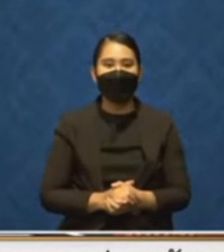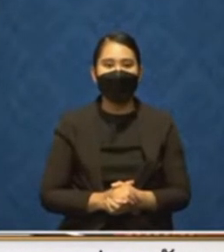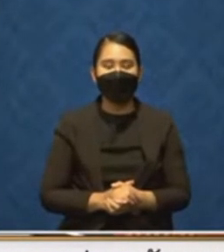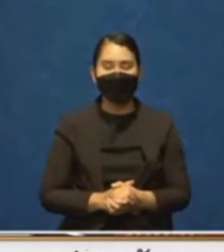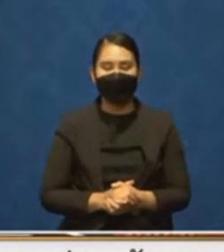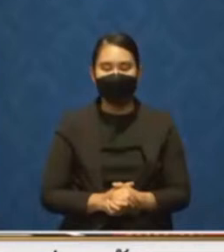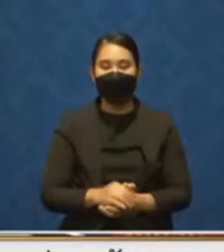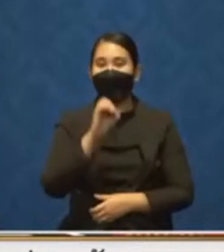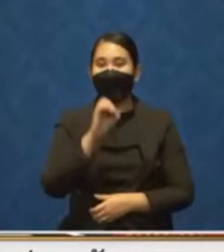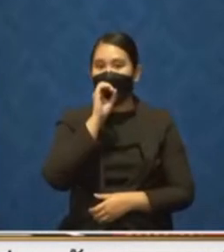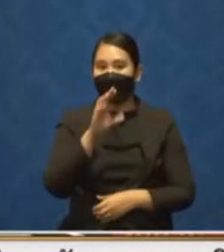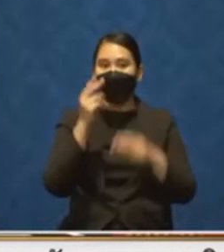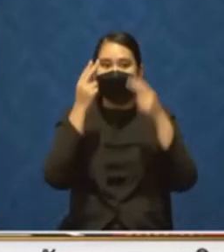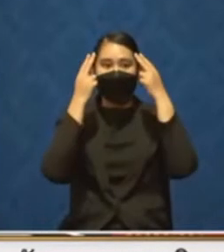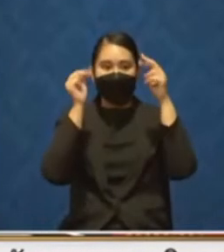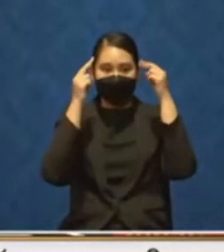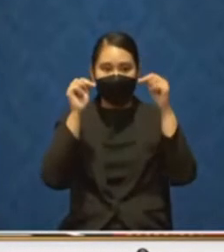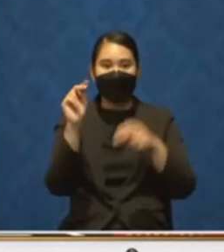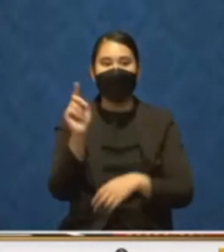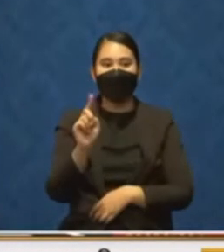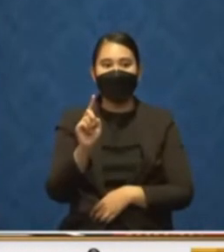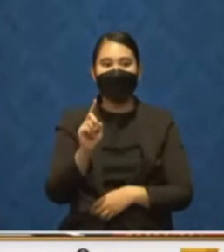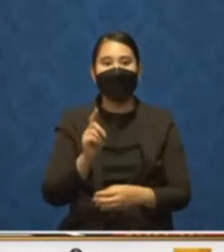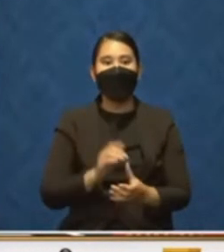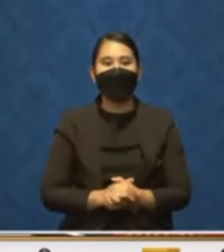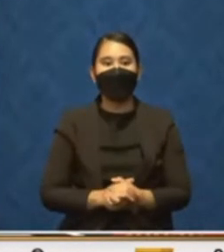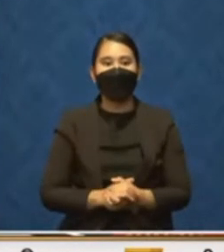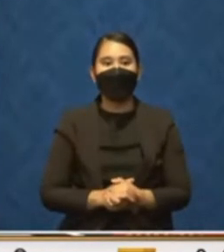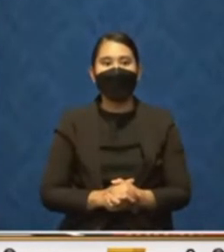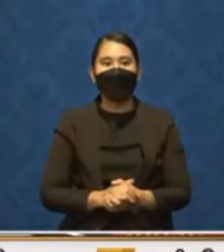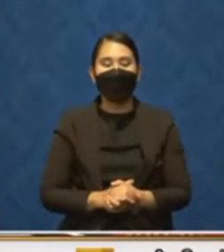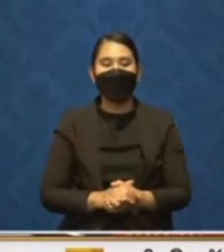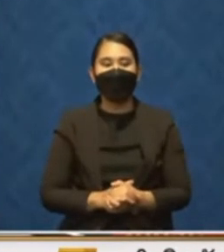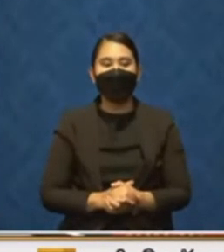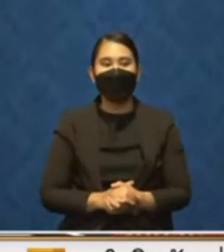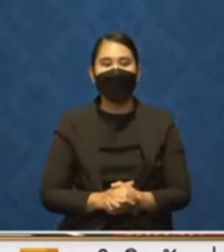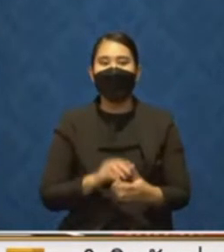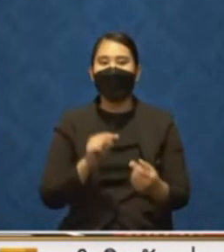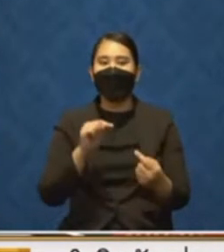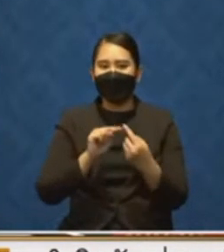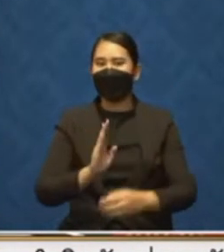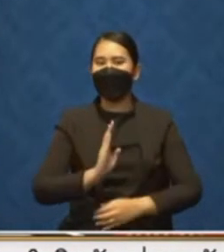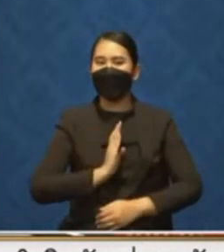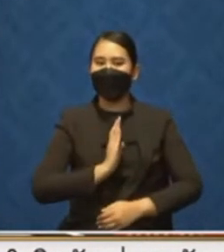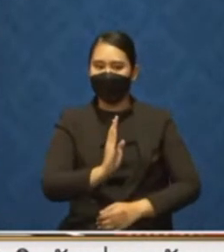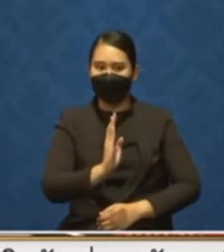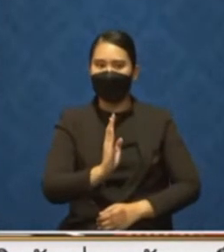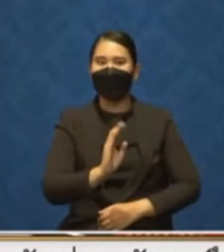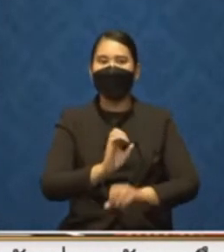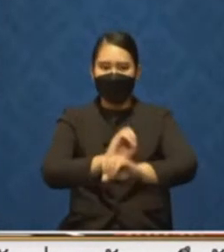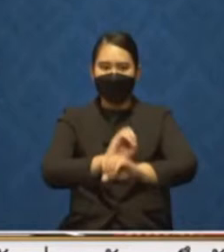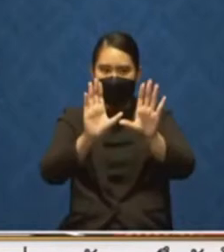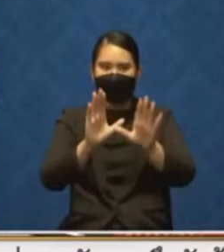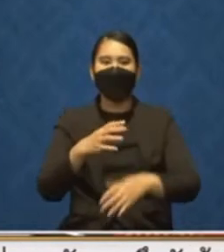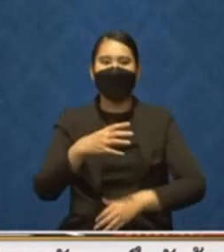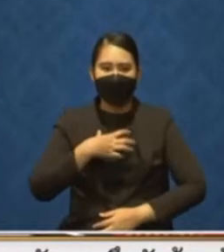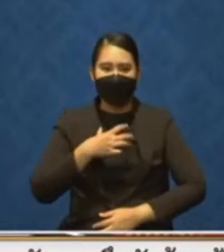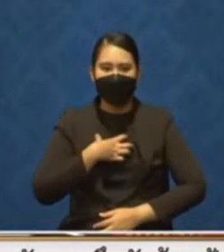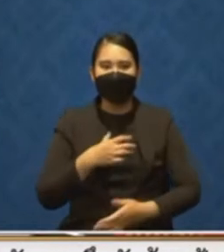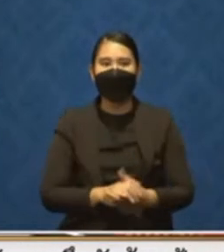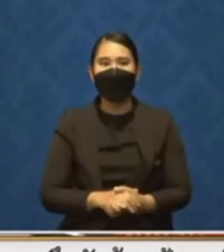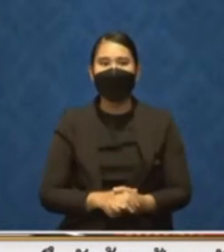นายกรัฐมนตรีคือการแสดงออกถึงความสุจริตให้เป็นที่ประจักษ์ผมไม่แน่ใจว่าท่านนายกรัฐมนตรี